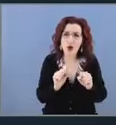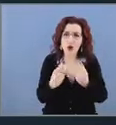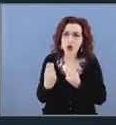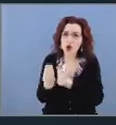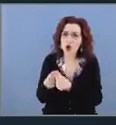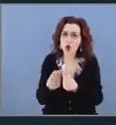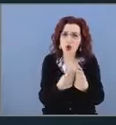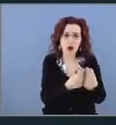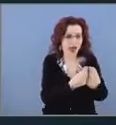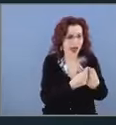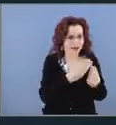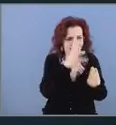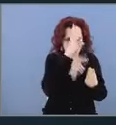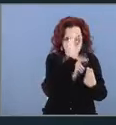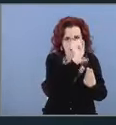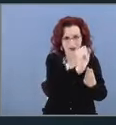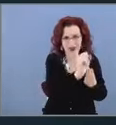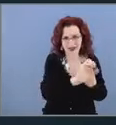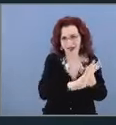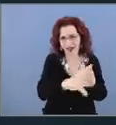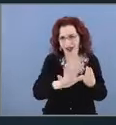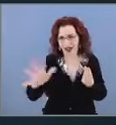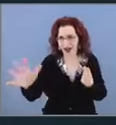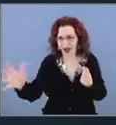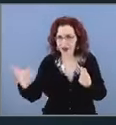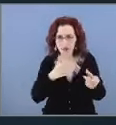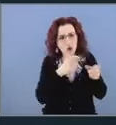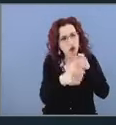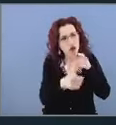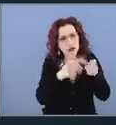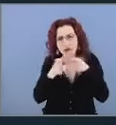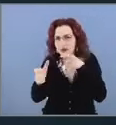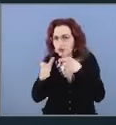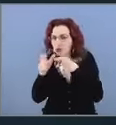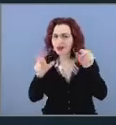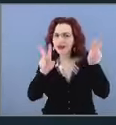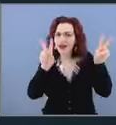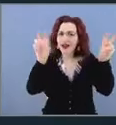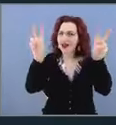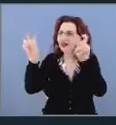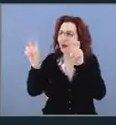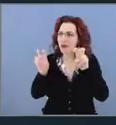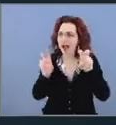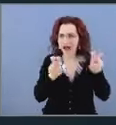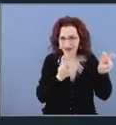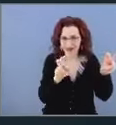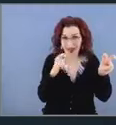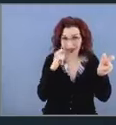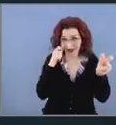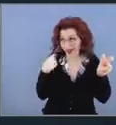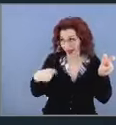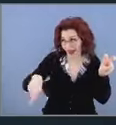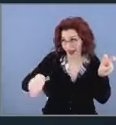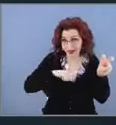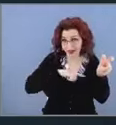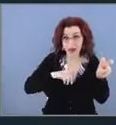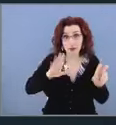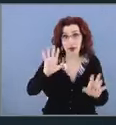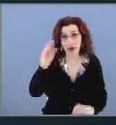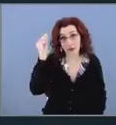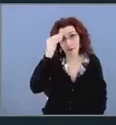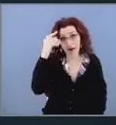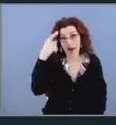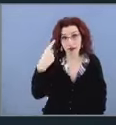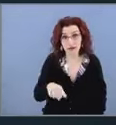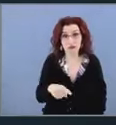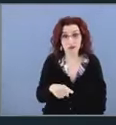su tematiche di interesse, ma mi sembra un'opportunità estremamente interessante che parte quest'anno